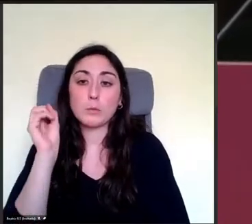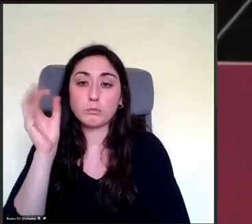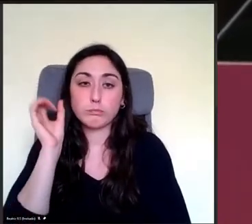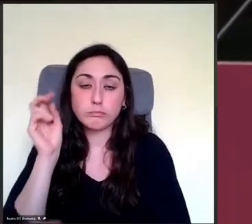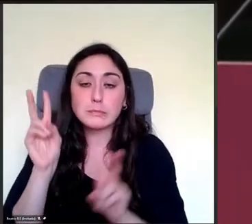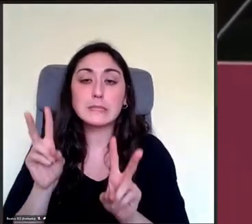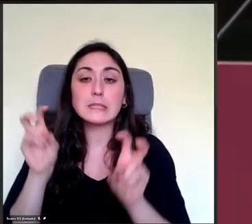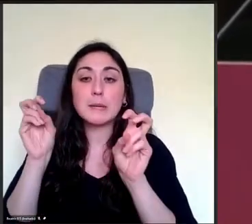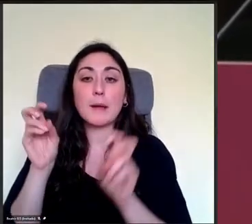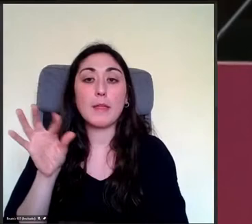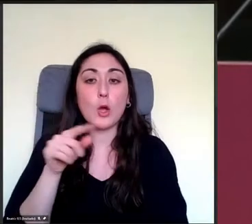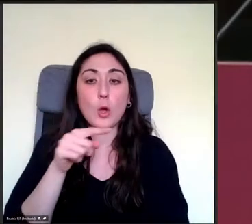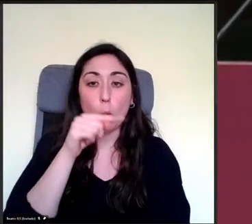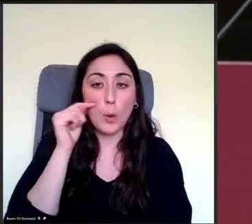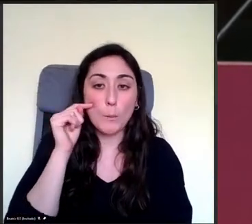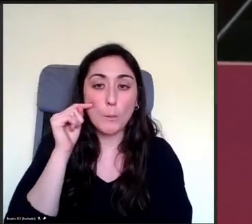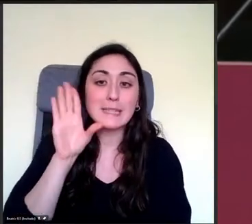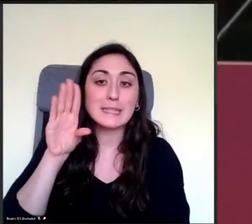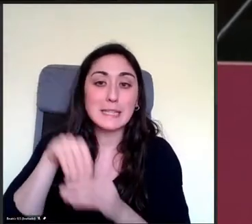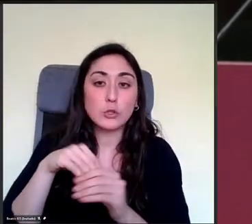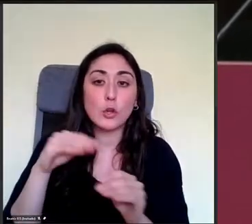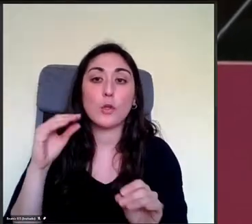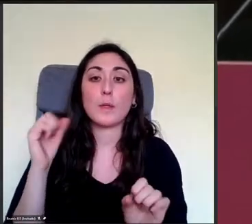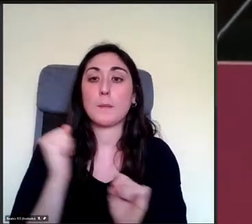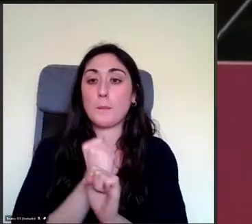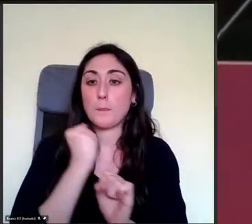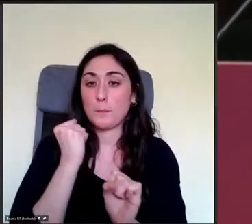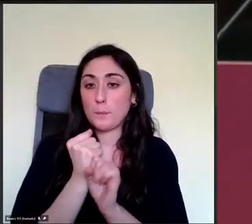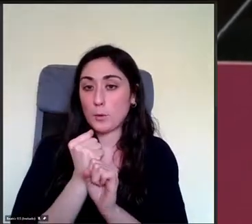en les professions feminitzades.